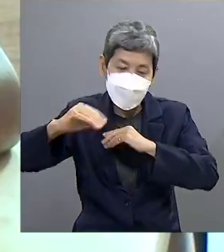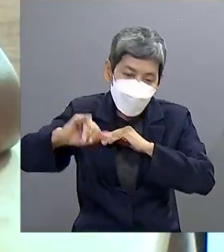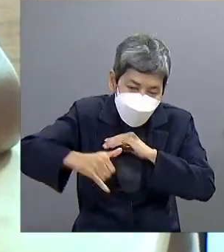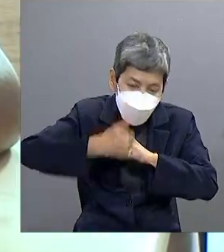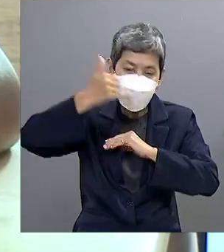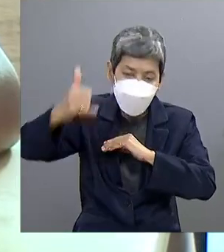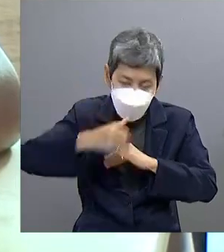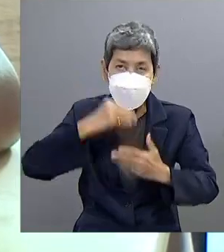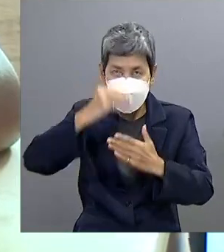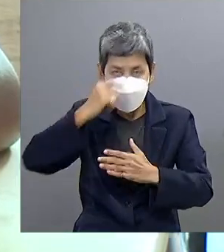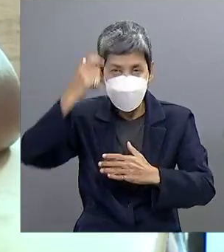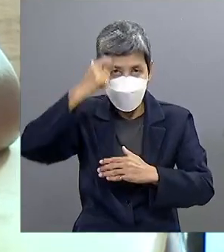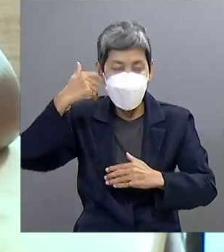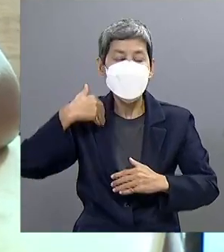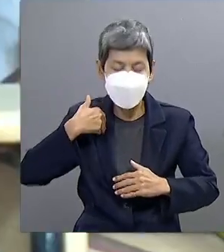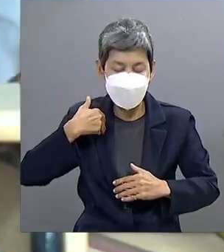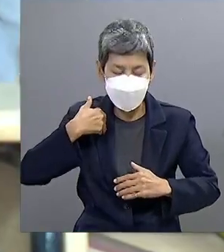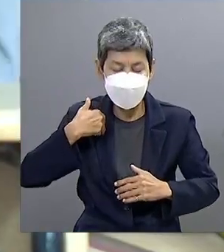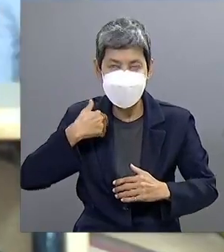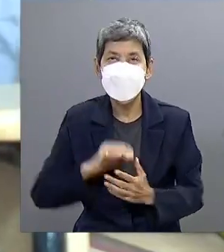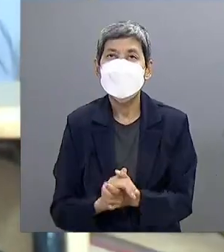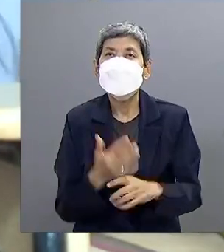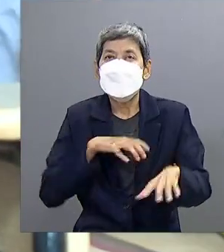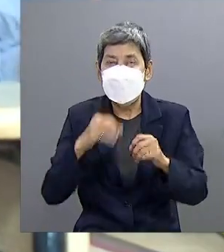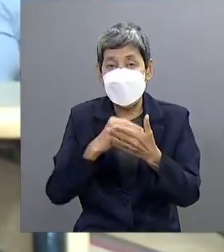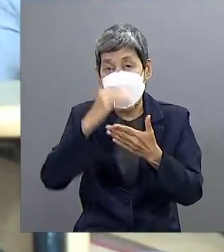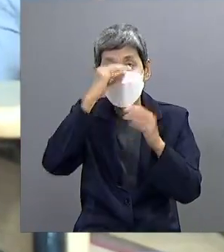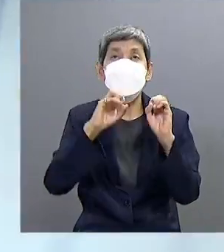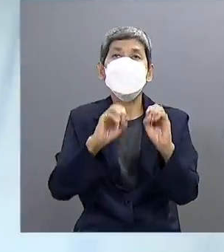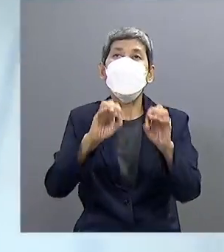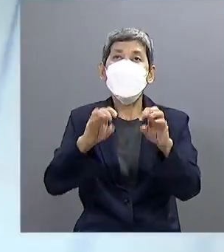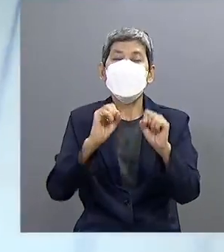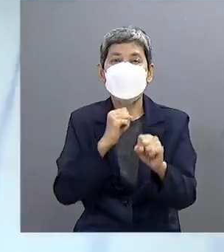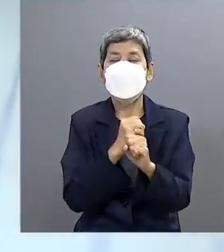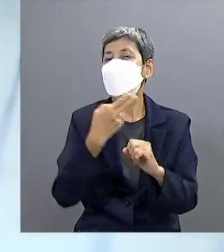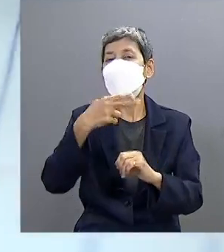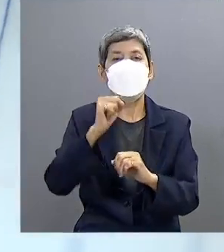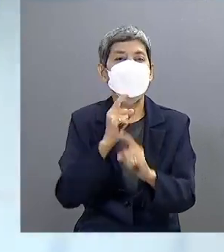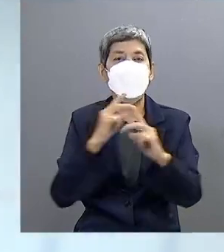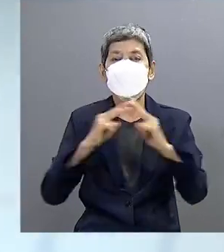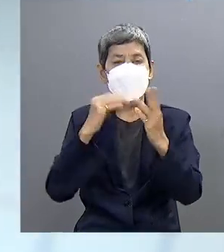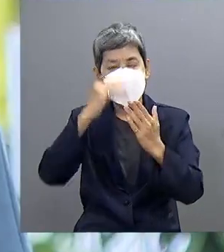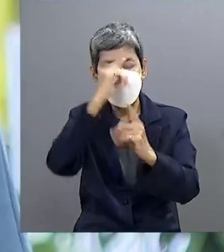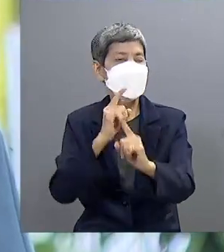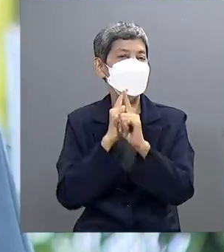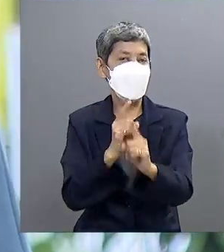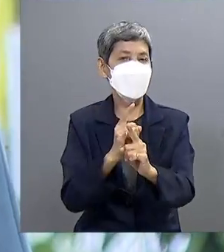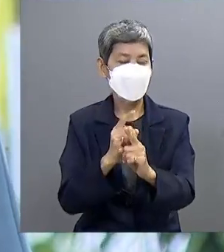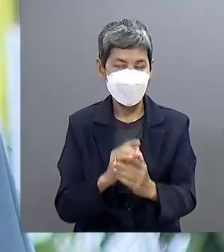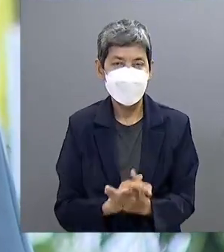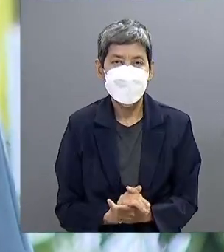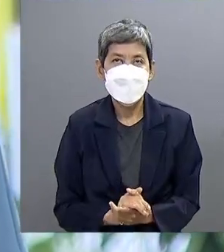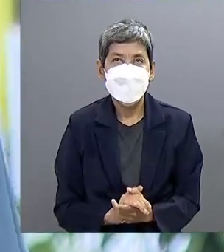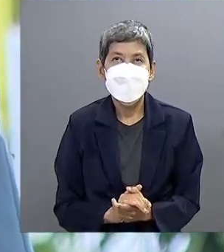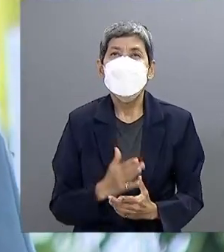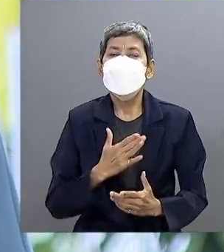ามาเรียนที่นี่ด้วยการจัดการเรียนการสอนเป็นไปตามหลักสูตรของกระทรวงศึกษาธิการ ส่วนใหญ่ทุกคนก็